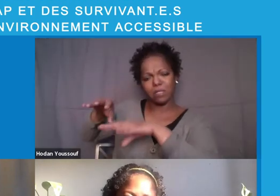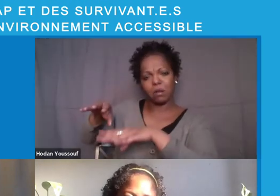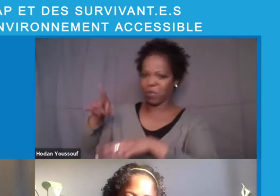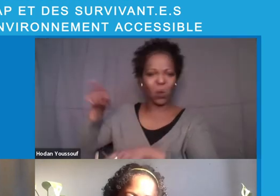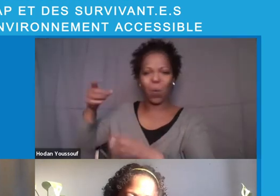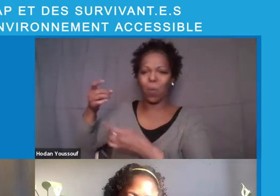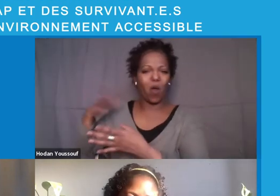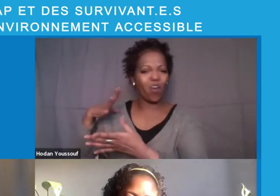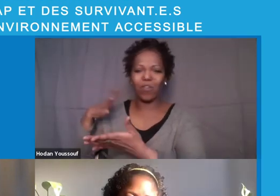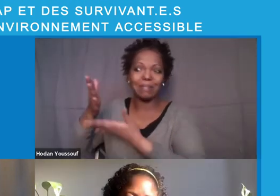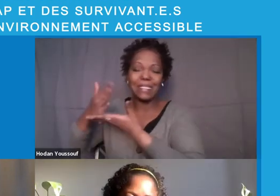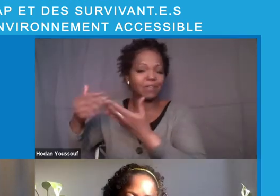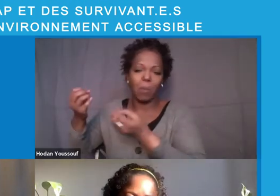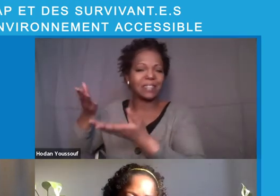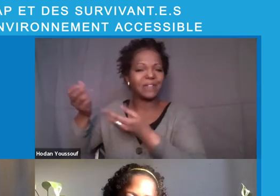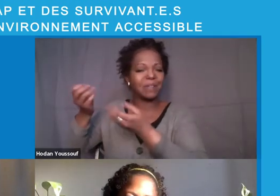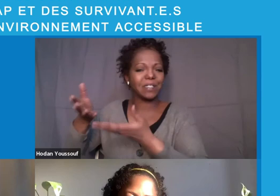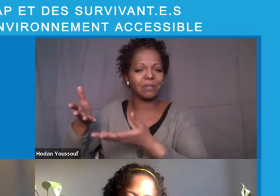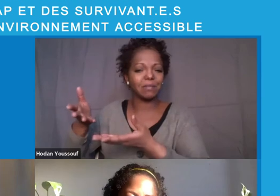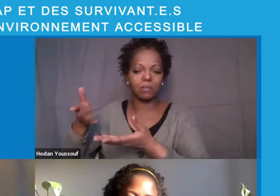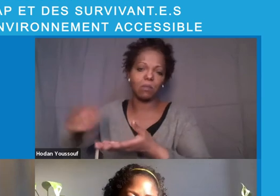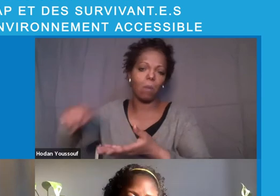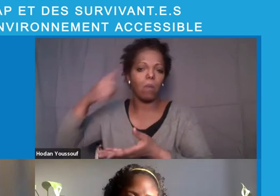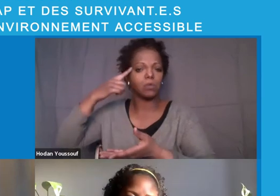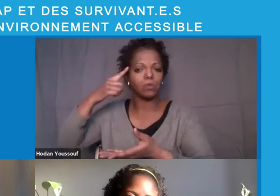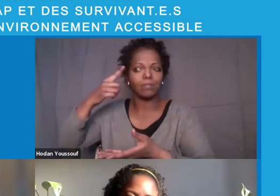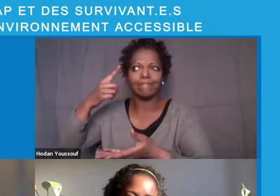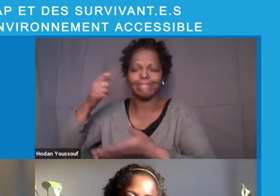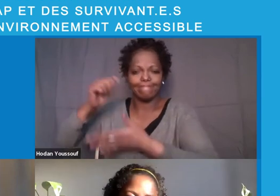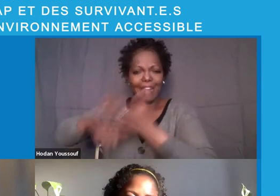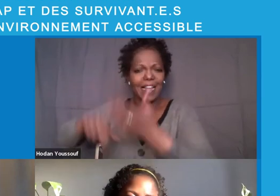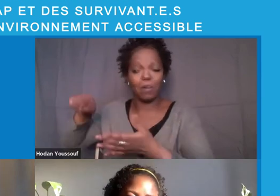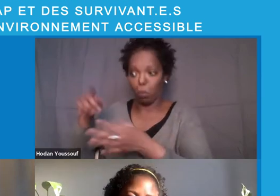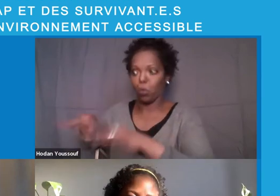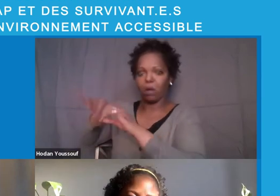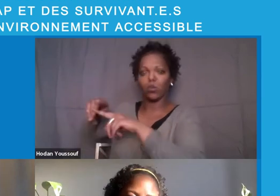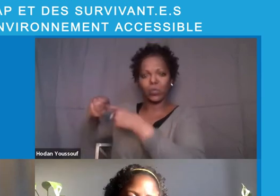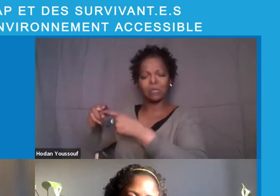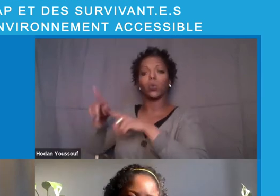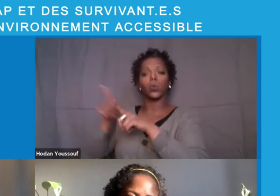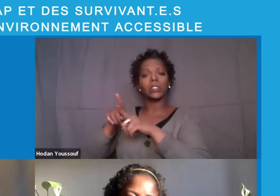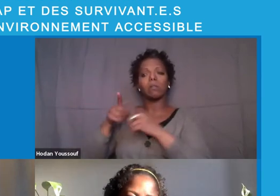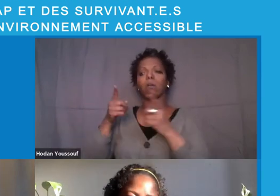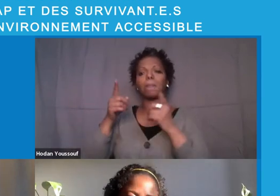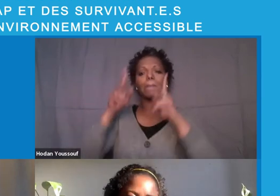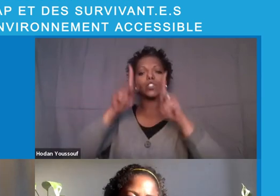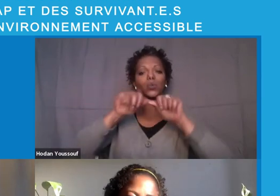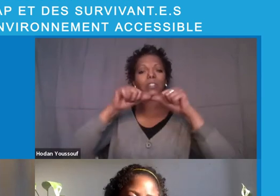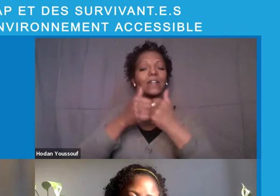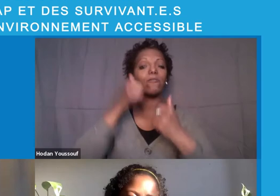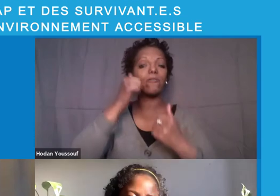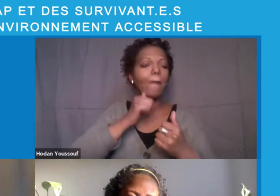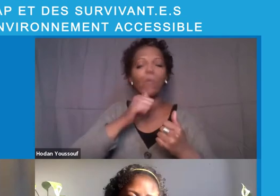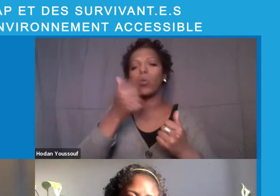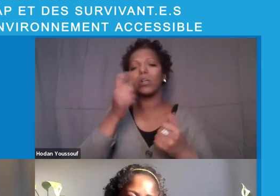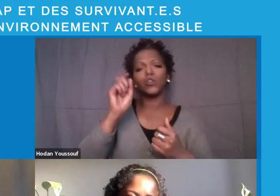exemple, informer ces jeunes-là au niveau de l'éducation sexuelle. C'est un manque. Il y a un